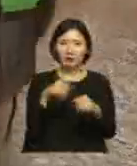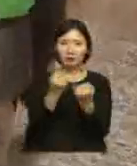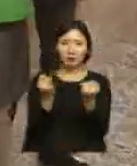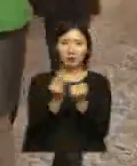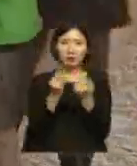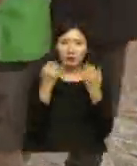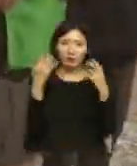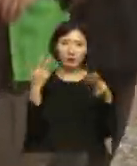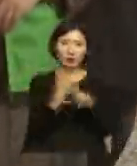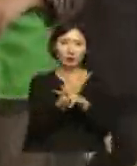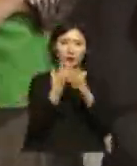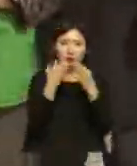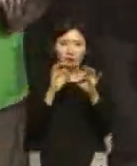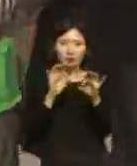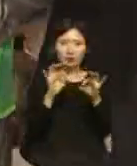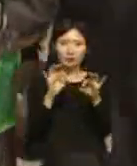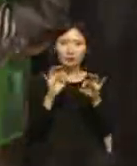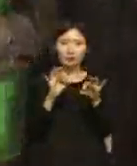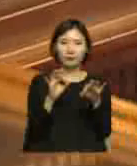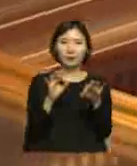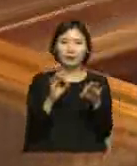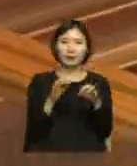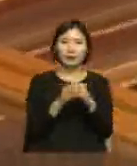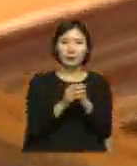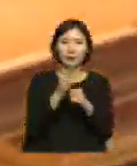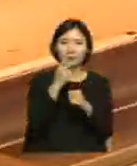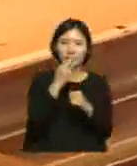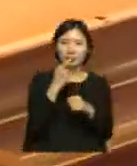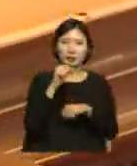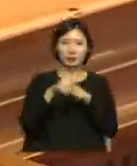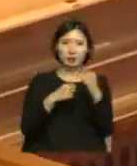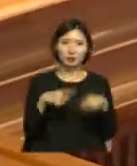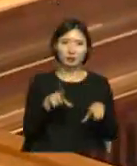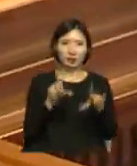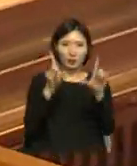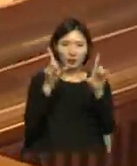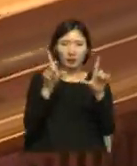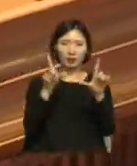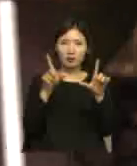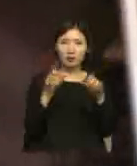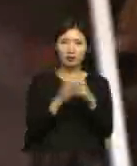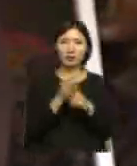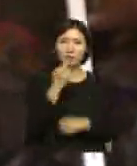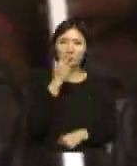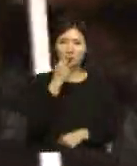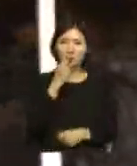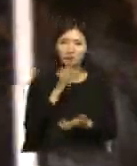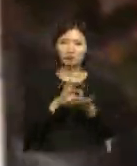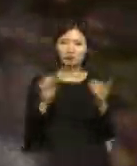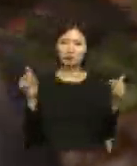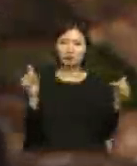매주 금요일을 비닐봉투 프리데이로 정하고 전통시장에서 소모되는 비닐봉투 사용을